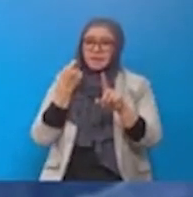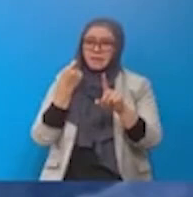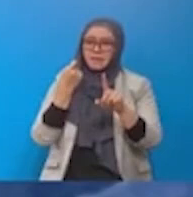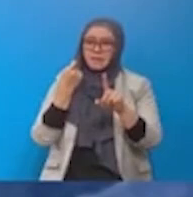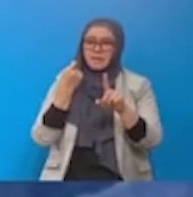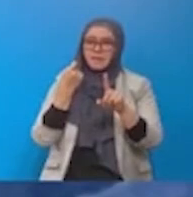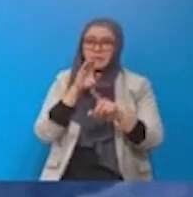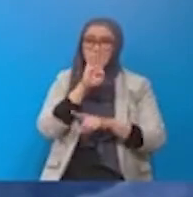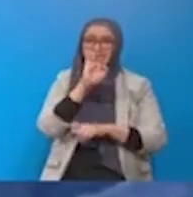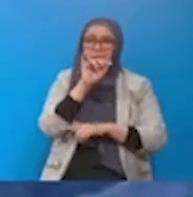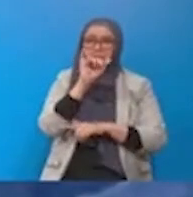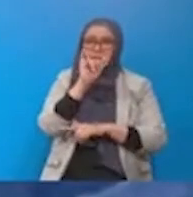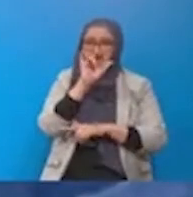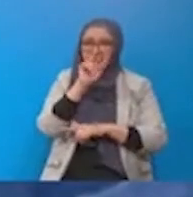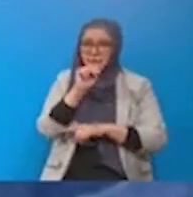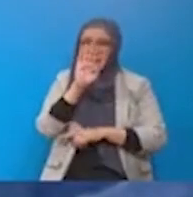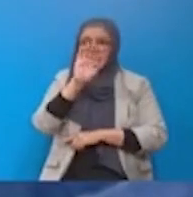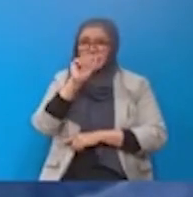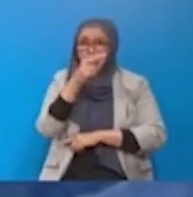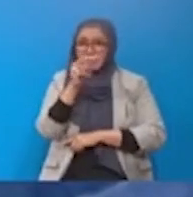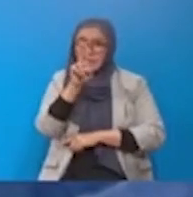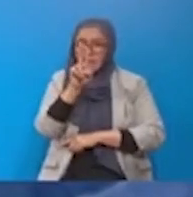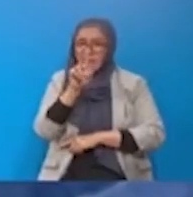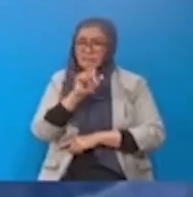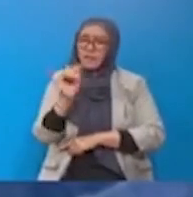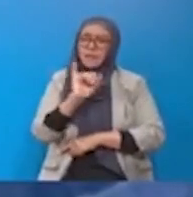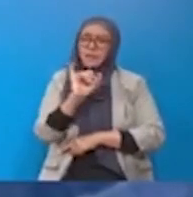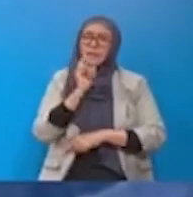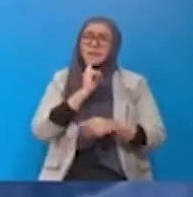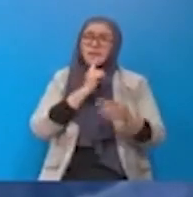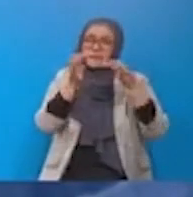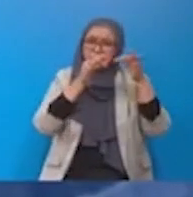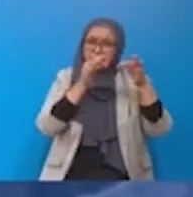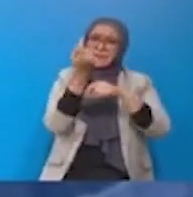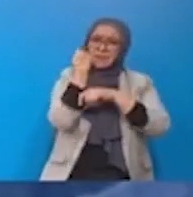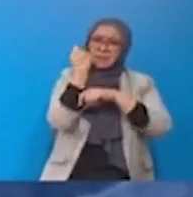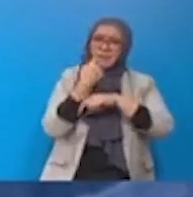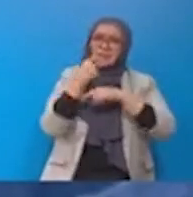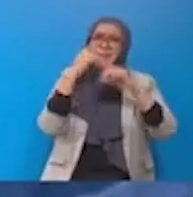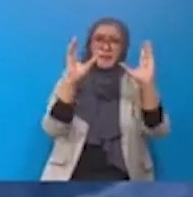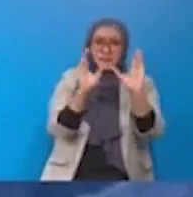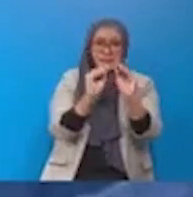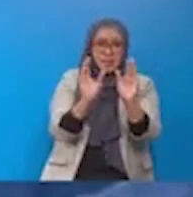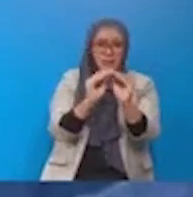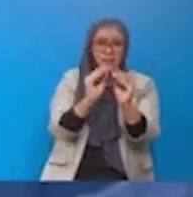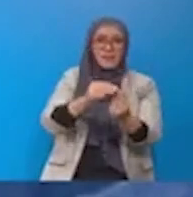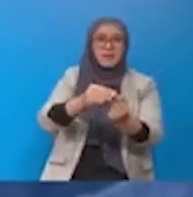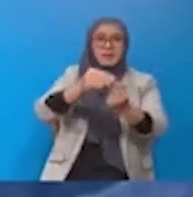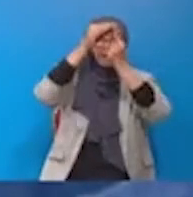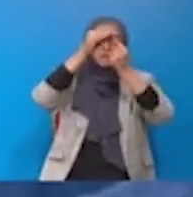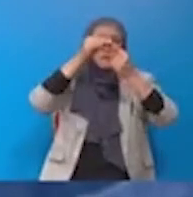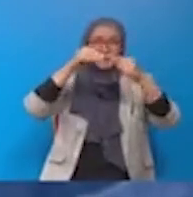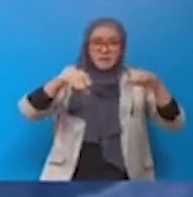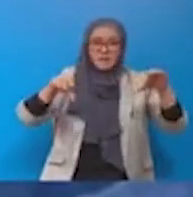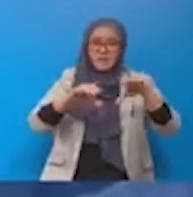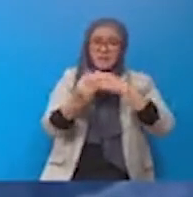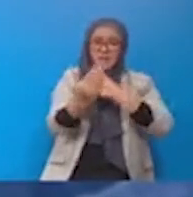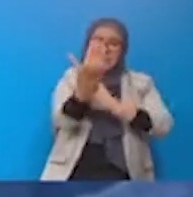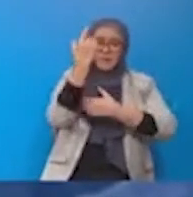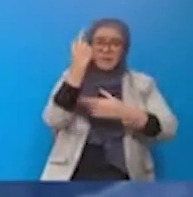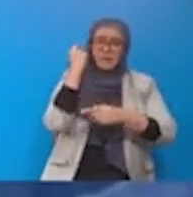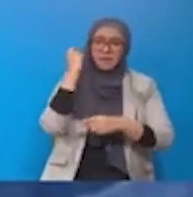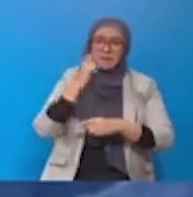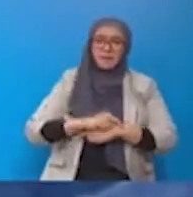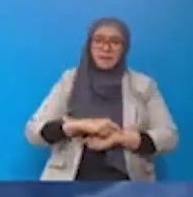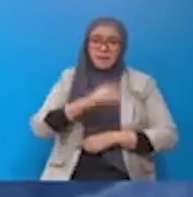bayang baru sebagaimana saya sebutkan tadi bahwa musyarakah setelah diadakan dikendalikan oleh